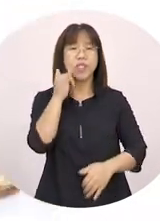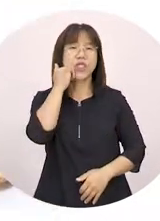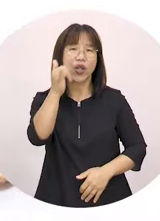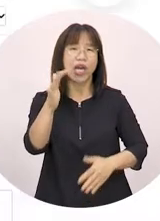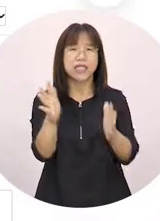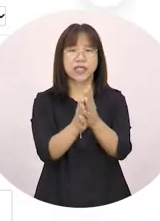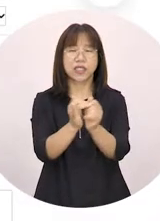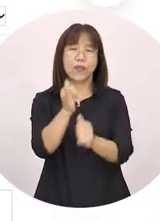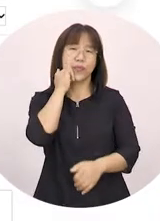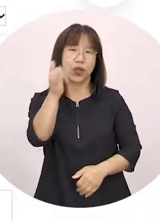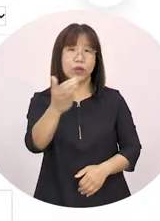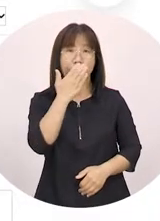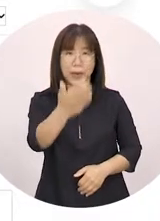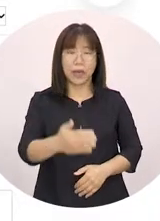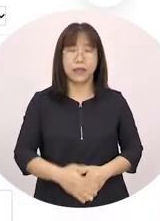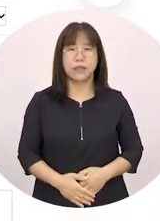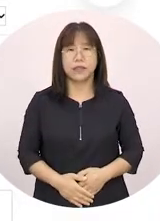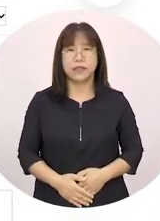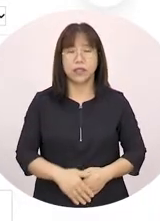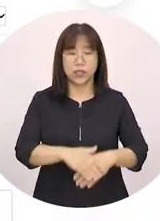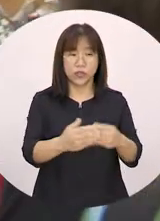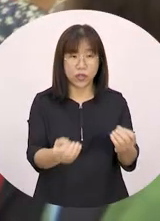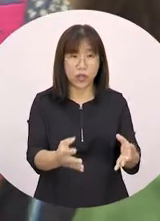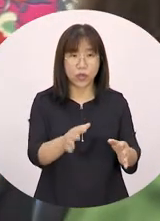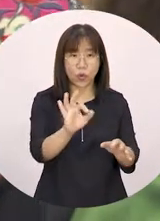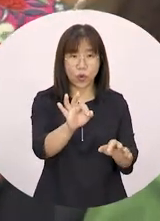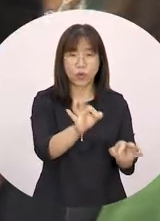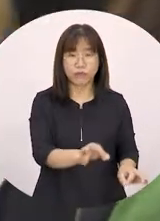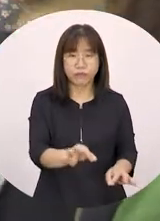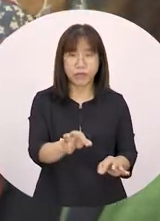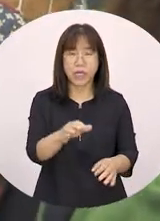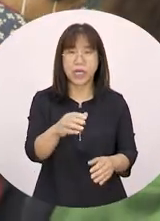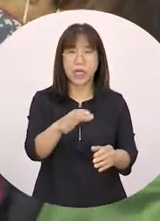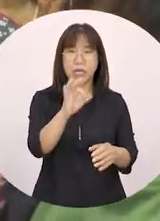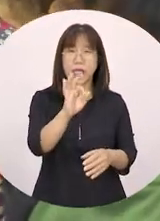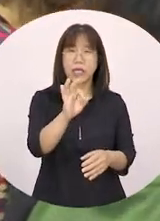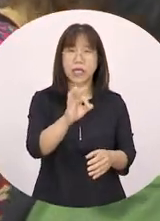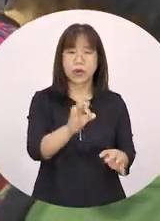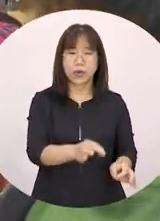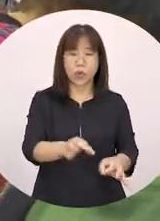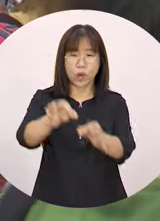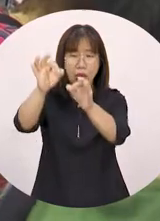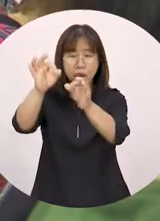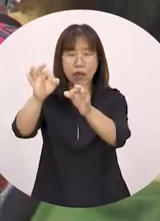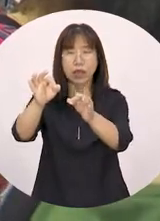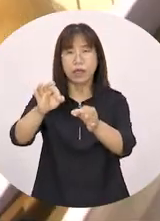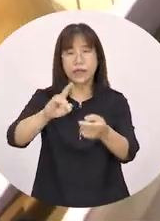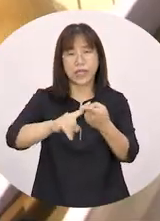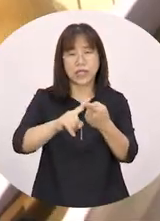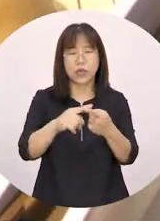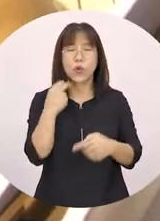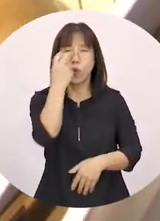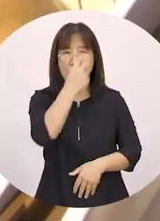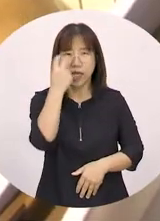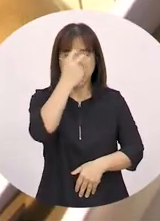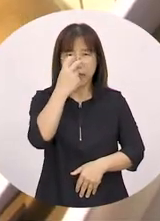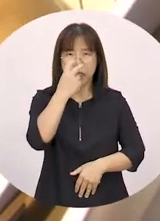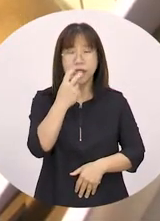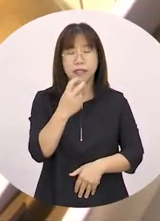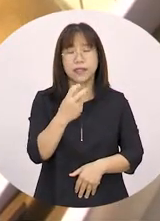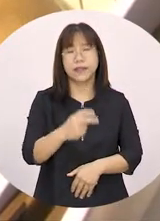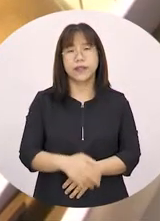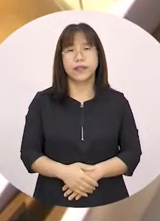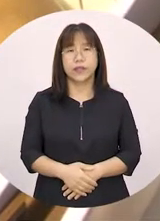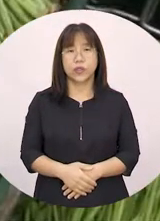위해 직접 전화로도 주문할 수 있습니다. 또 추석 명절 가격 상승이 우려되는 성수품 및 개인서비스